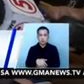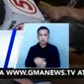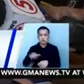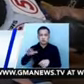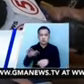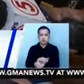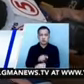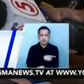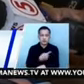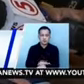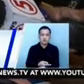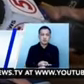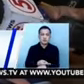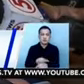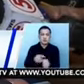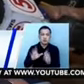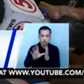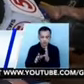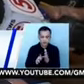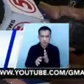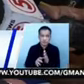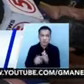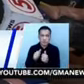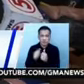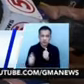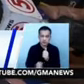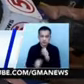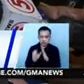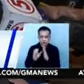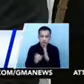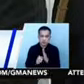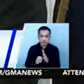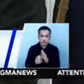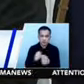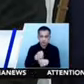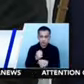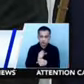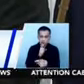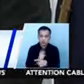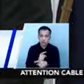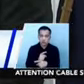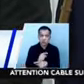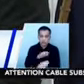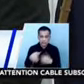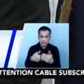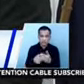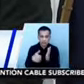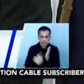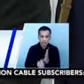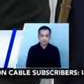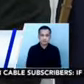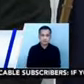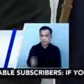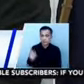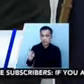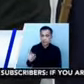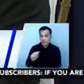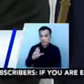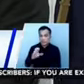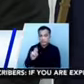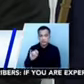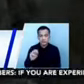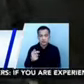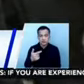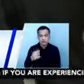para siguraduhin na walang masasakripisyong buhay at lahat makakaboto. Isa sa dumalawang acting governor na Maguindanao del Norte